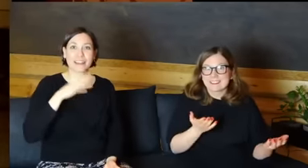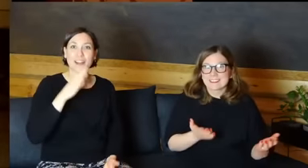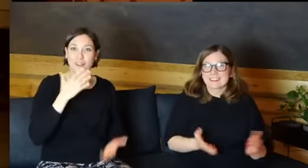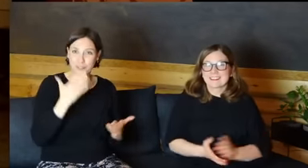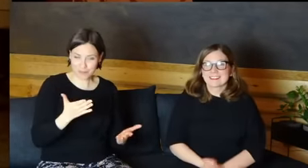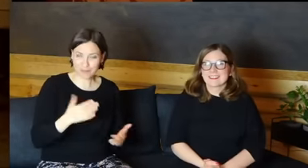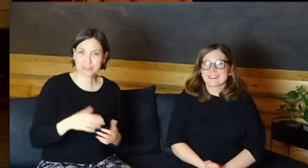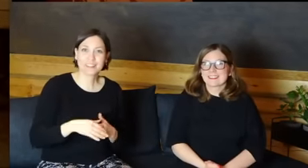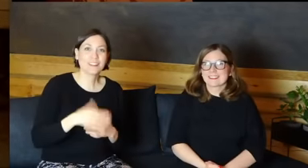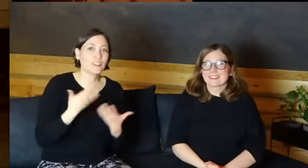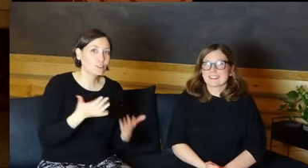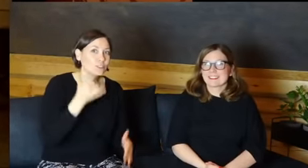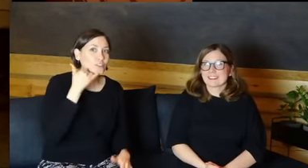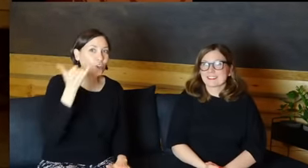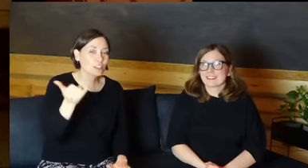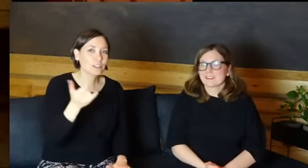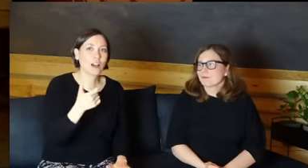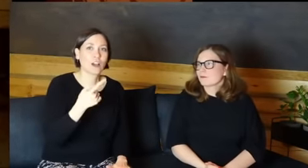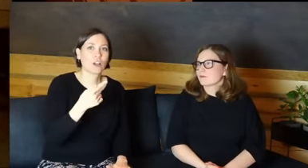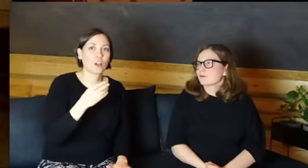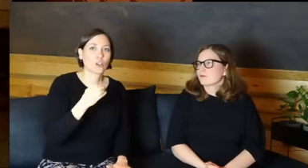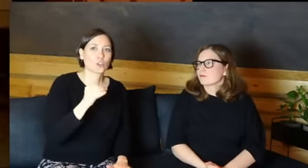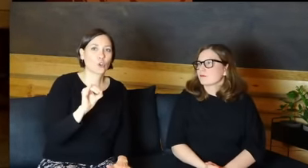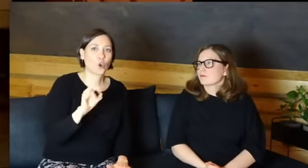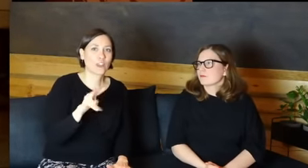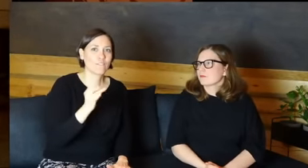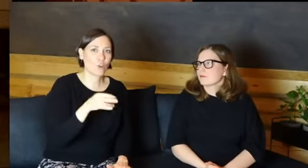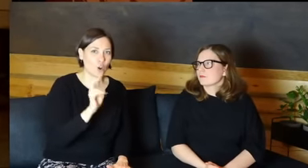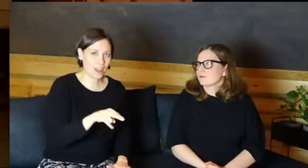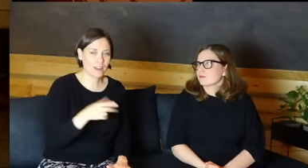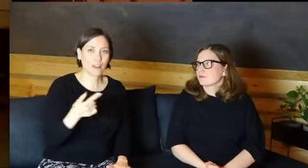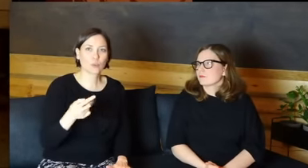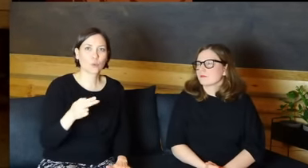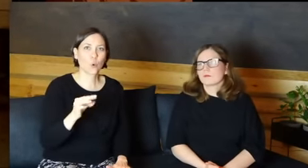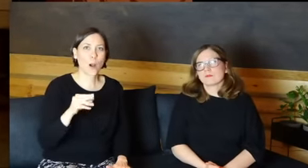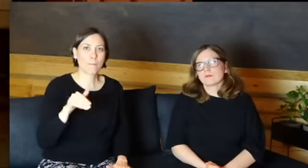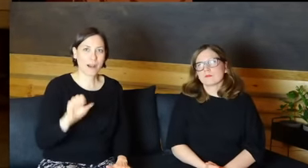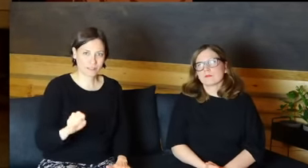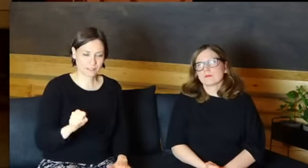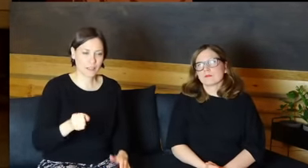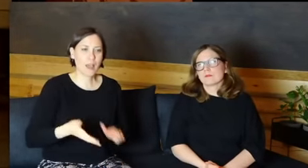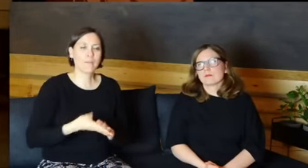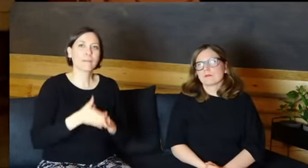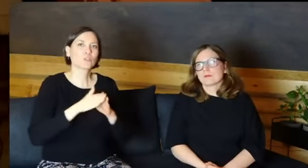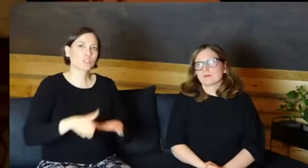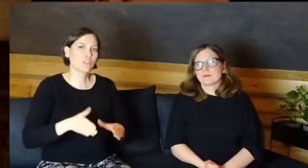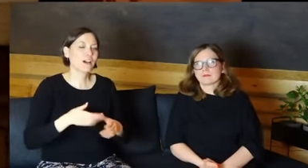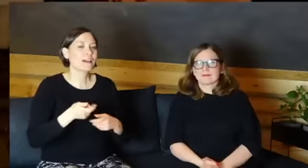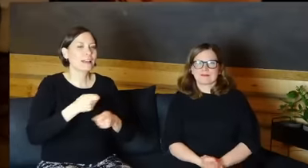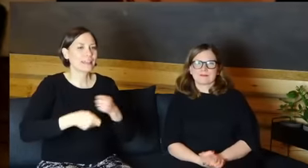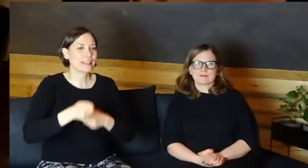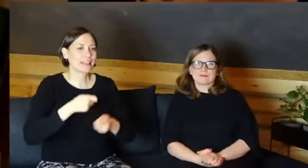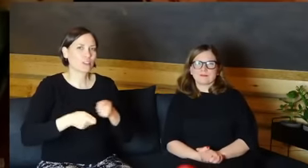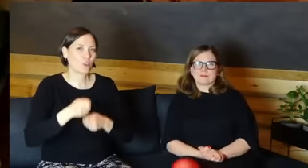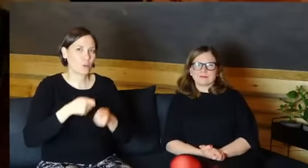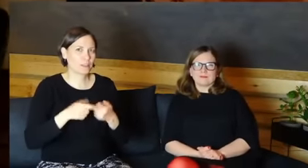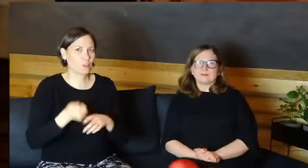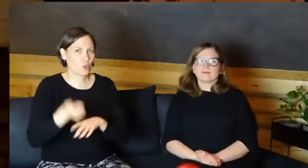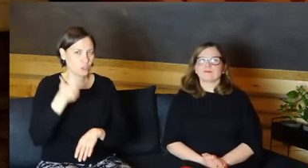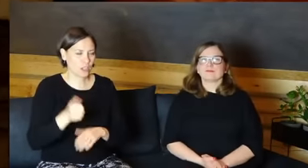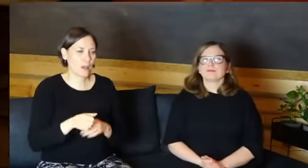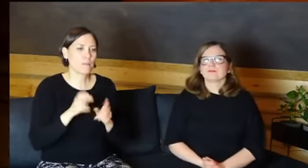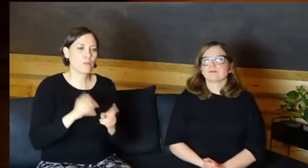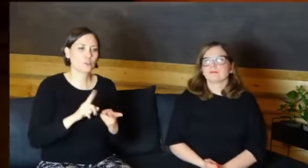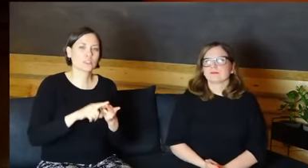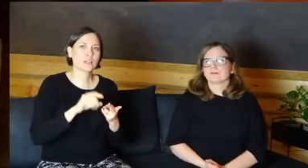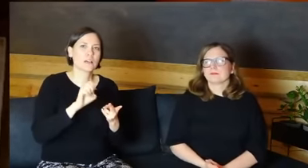soitetaan Toivosen Tuomakselle, eli perustuvan liiketoimintajohtajalle, ja sitten perustuvan Elementin toimitusjohtajalle Sampo